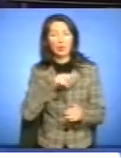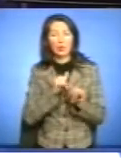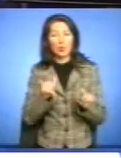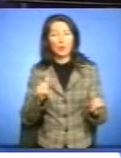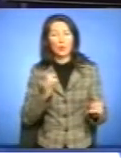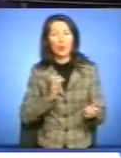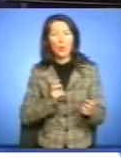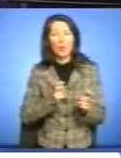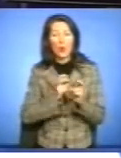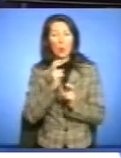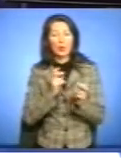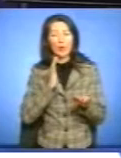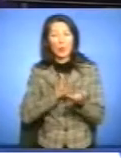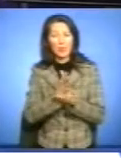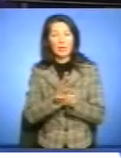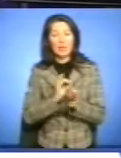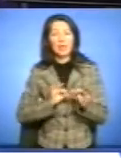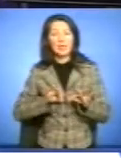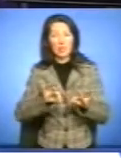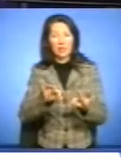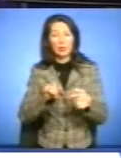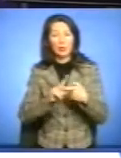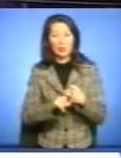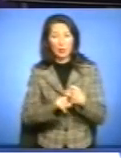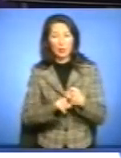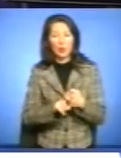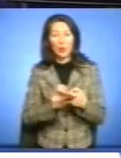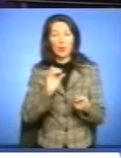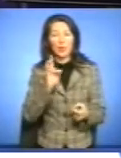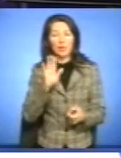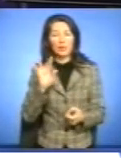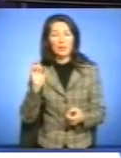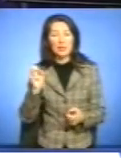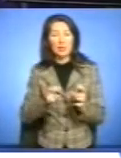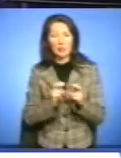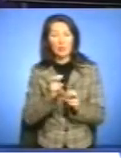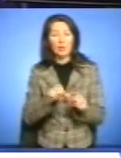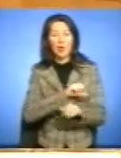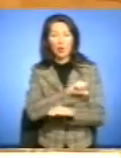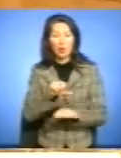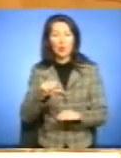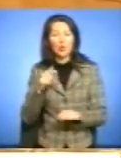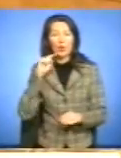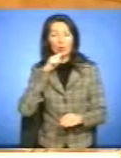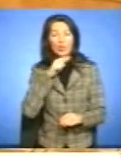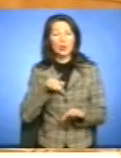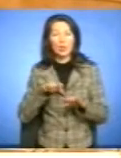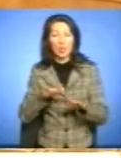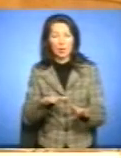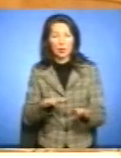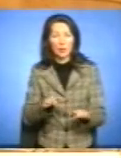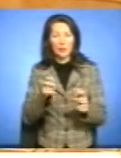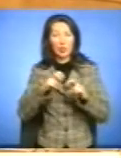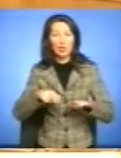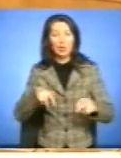політики, транспорту та зв'язку, інвестицій, підприємництва, зовнішньої економічної діяльності. Розглянули проект бюджету